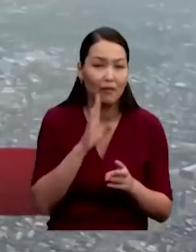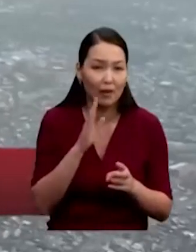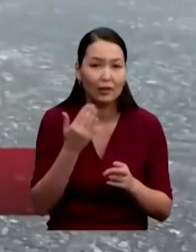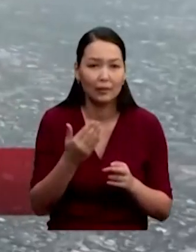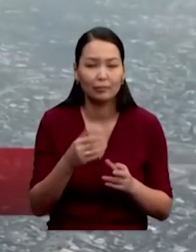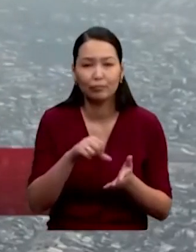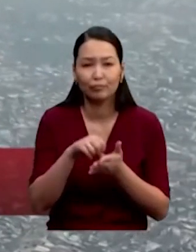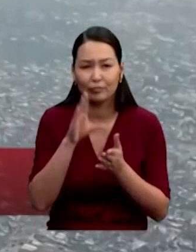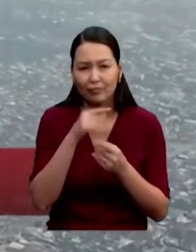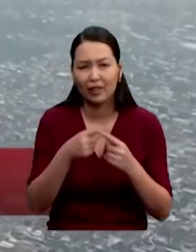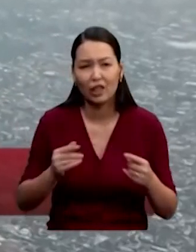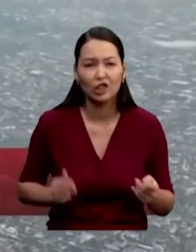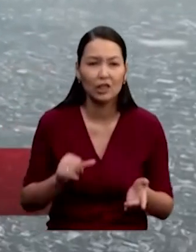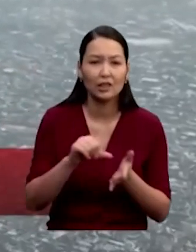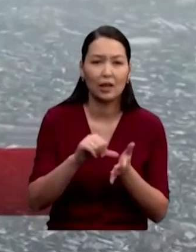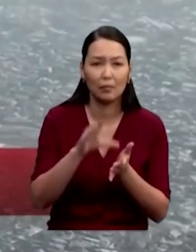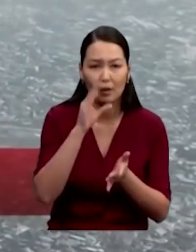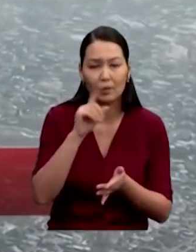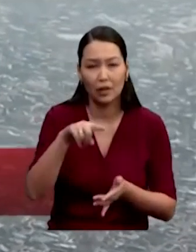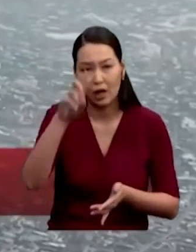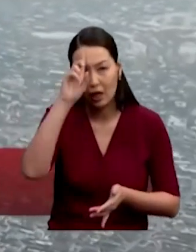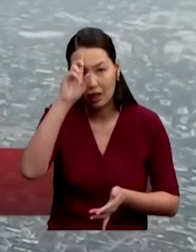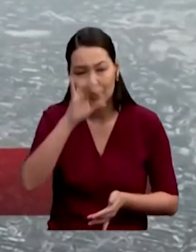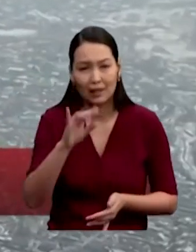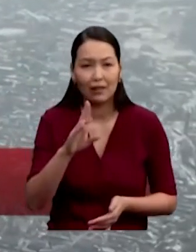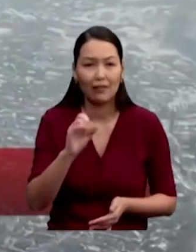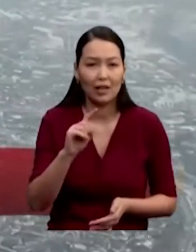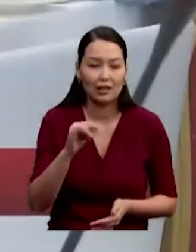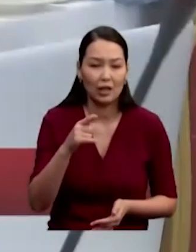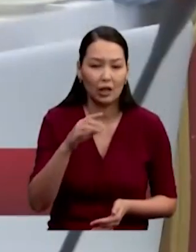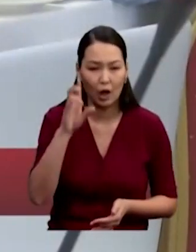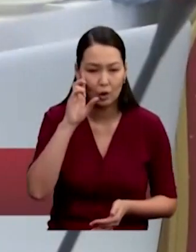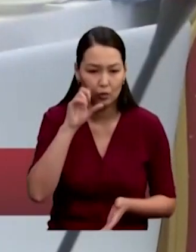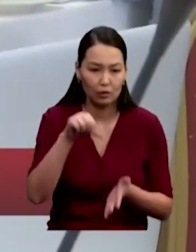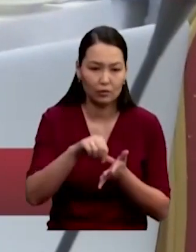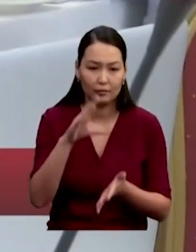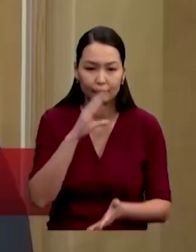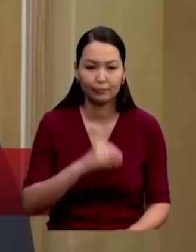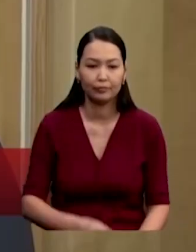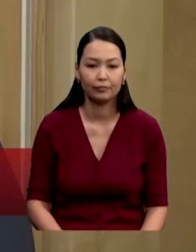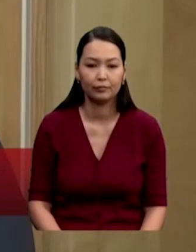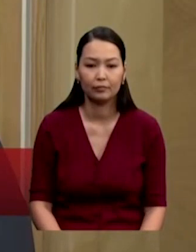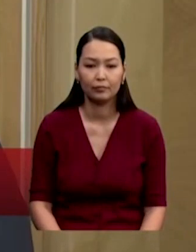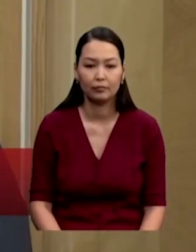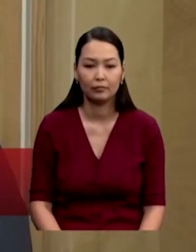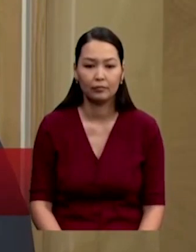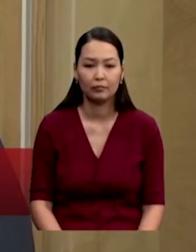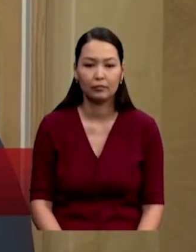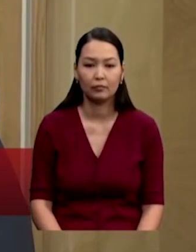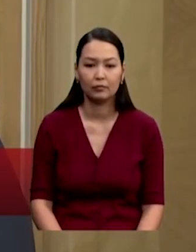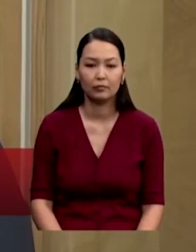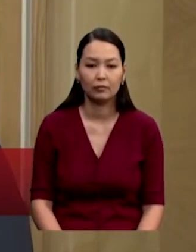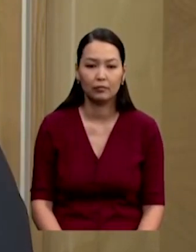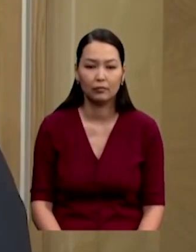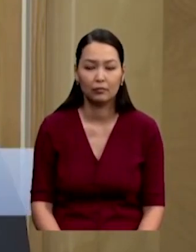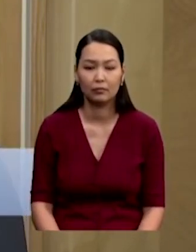только частные компании, но также государственный и квазигосударственный сектор. Мы явили около таких